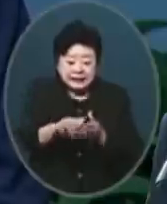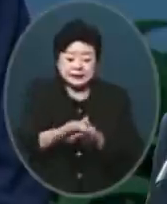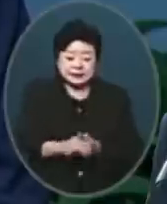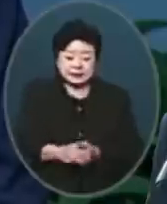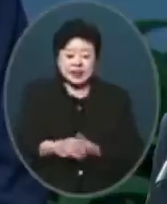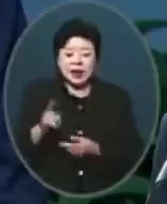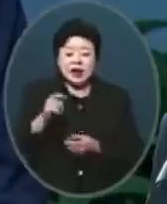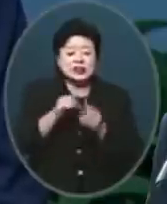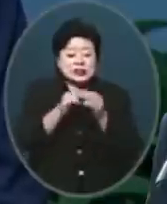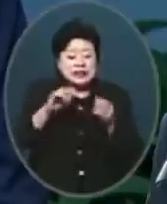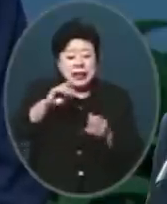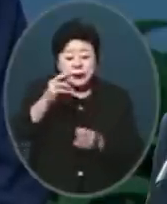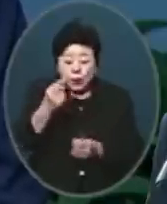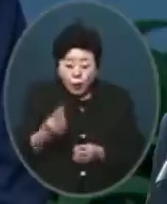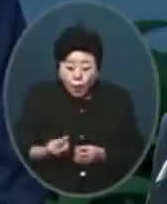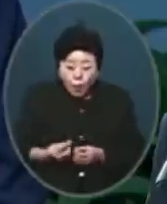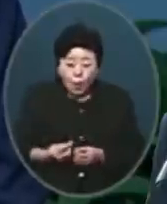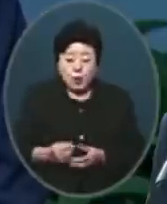어떤 사람도